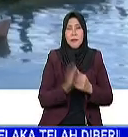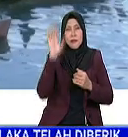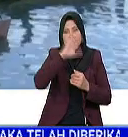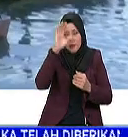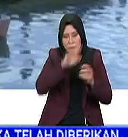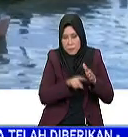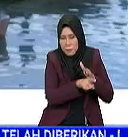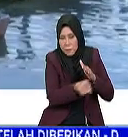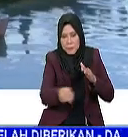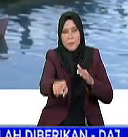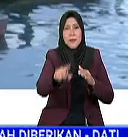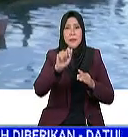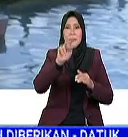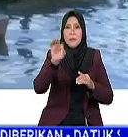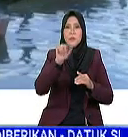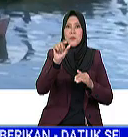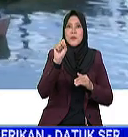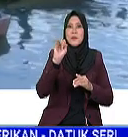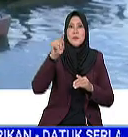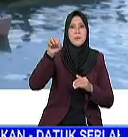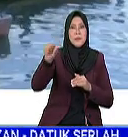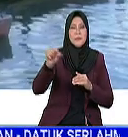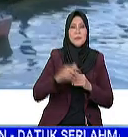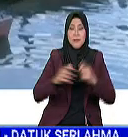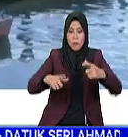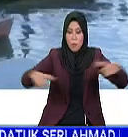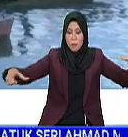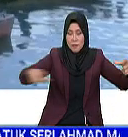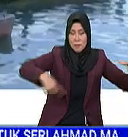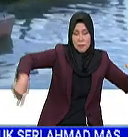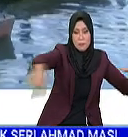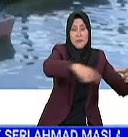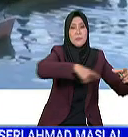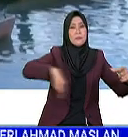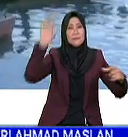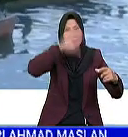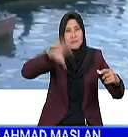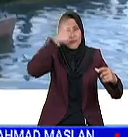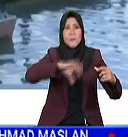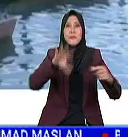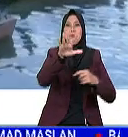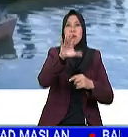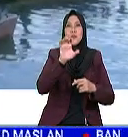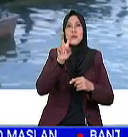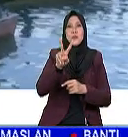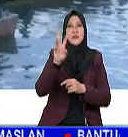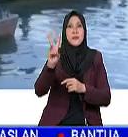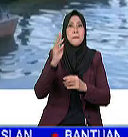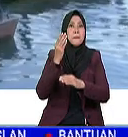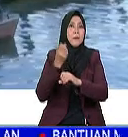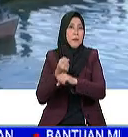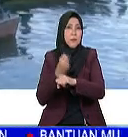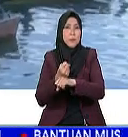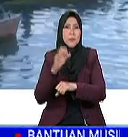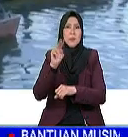menuju ke Tanjung Simpang dan Nah luasannya cari yang hari ini telah menjangkau ia merangkumi 526 batu